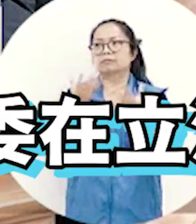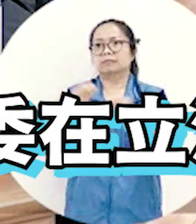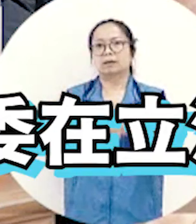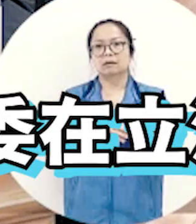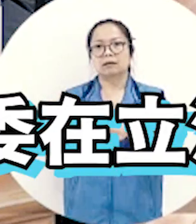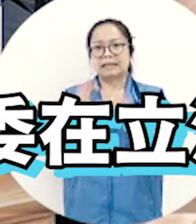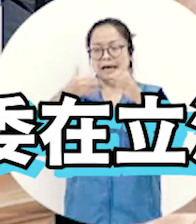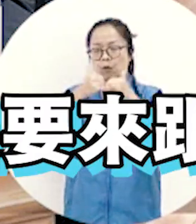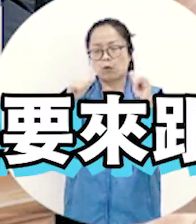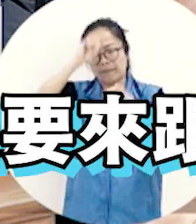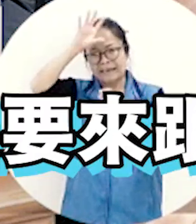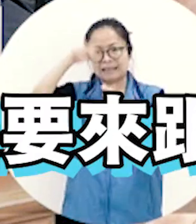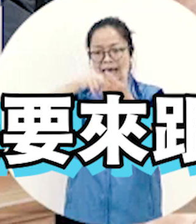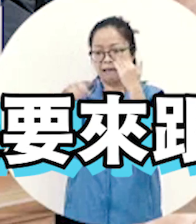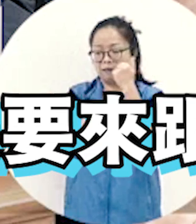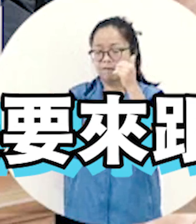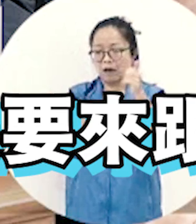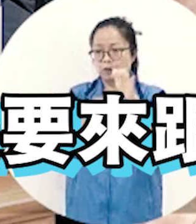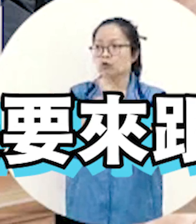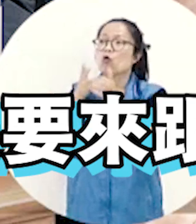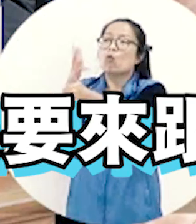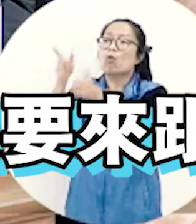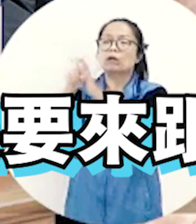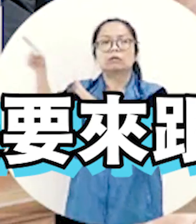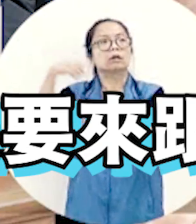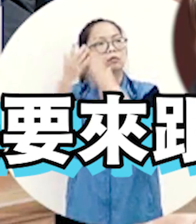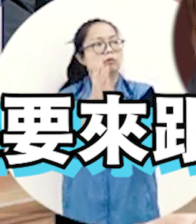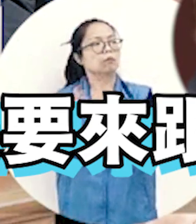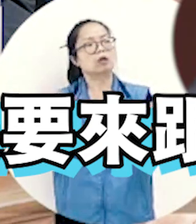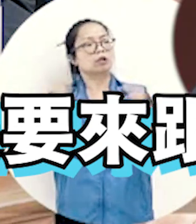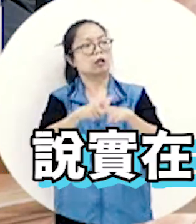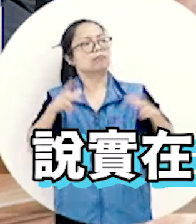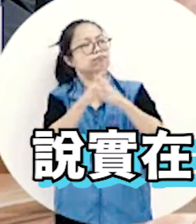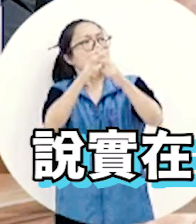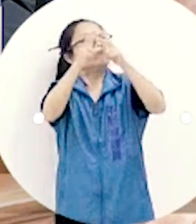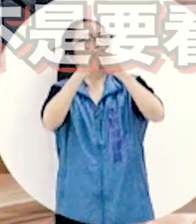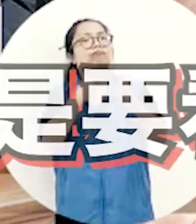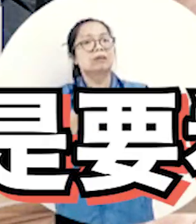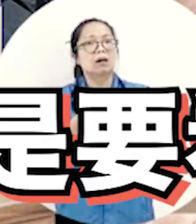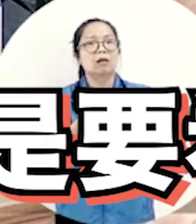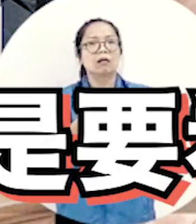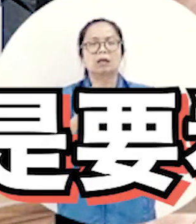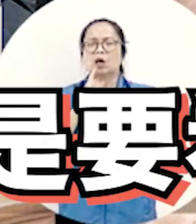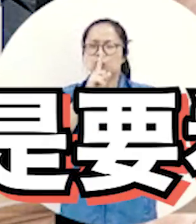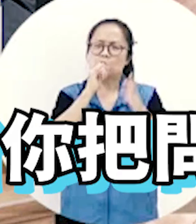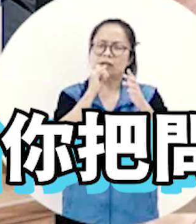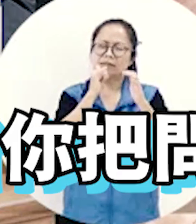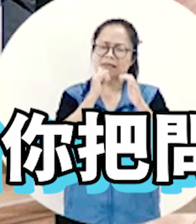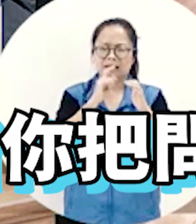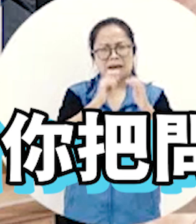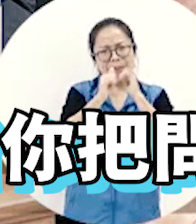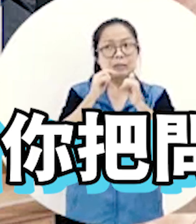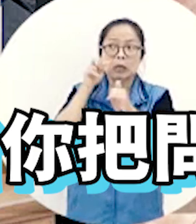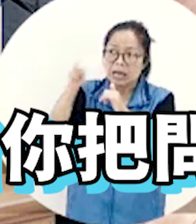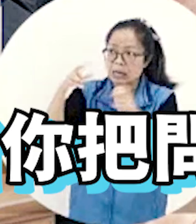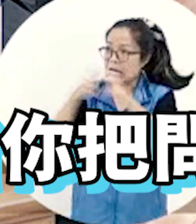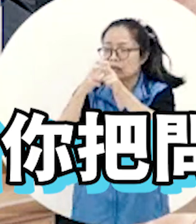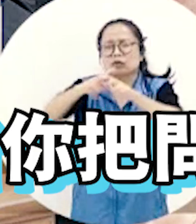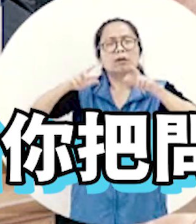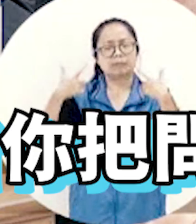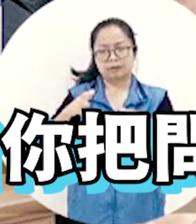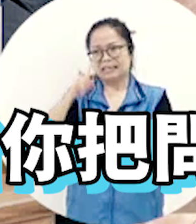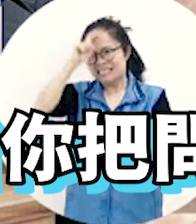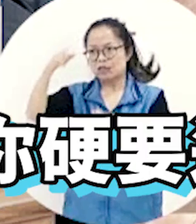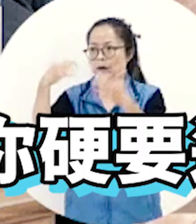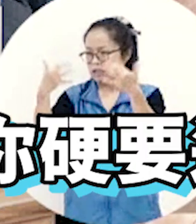在立法院去质询他，他都一副就是要来跟你吵架的样子。说实在，民众不是要看你吵架，民众是要看你把问题